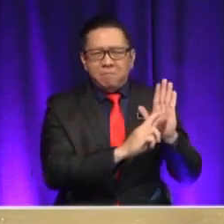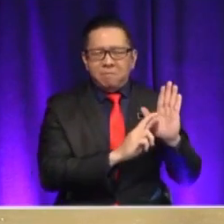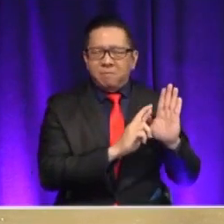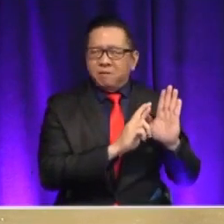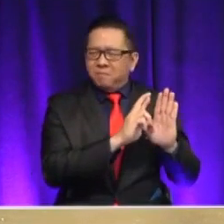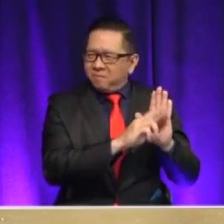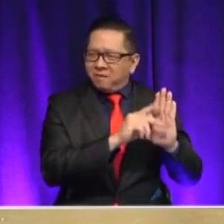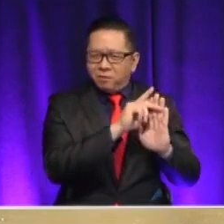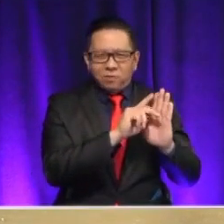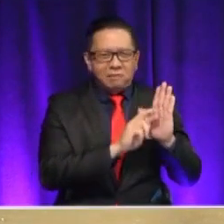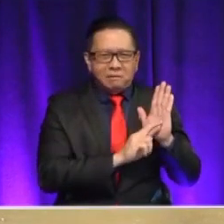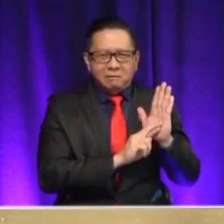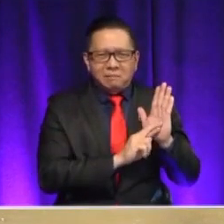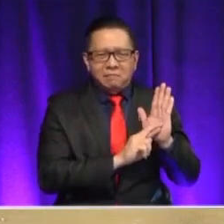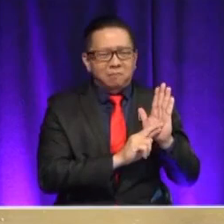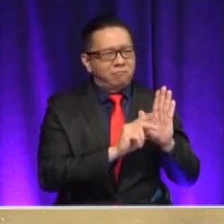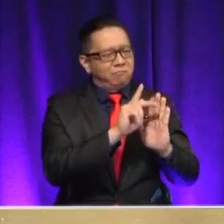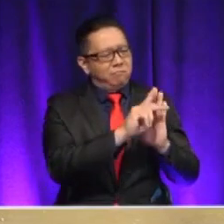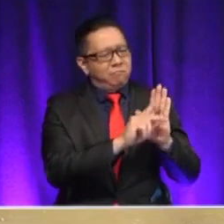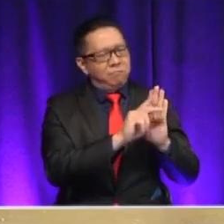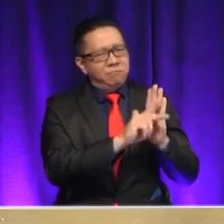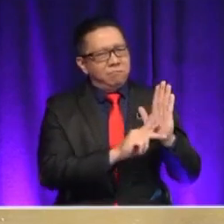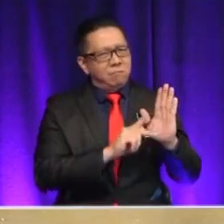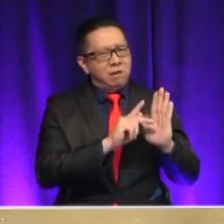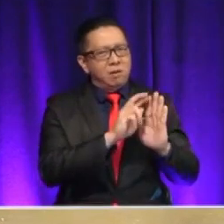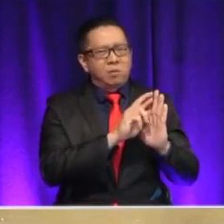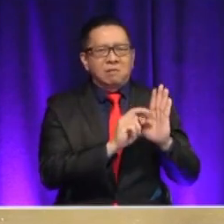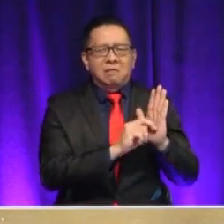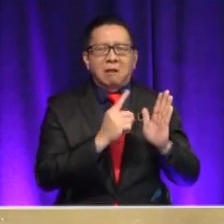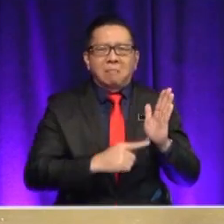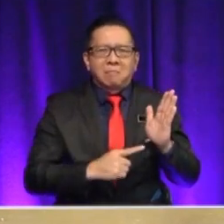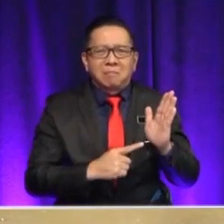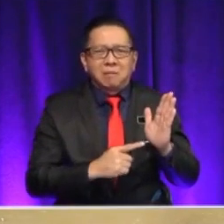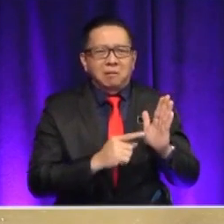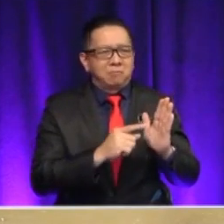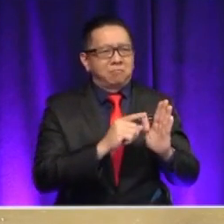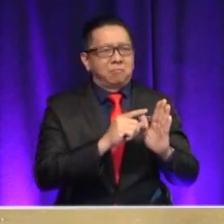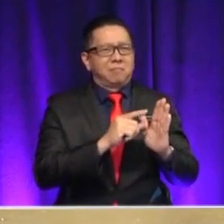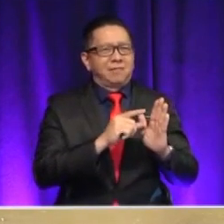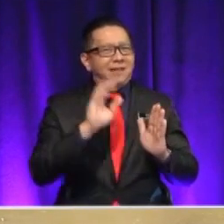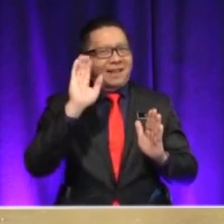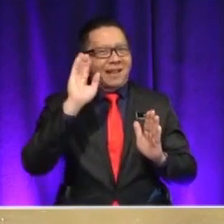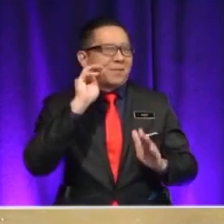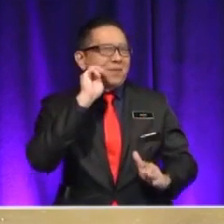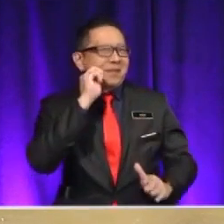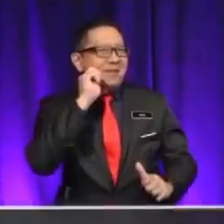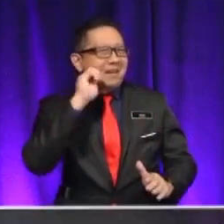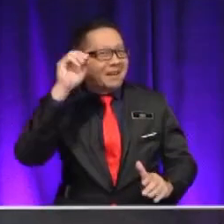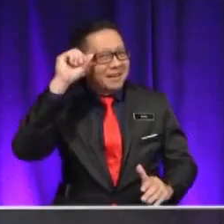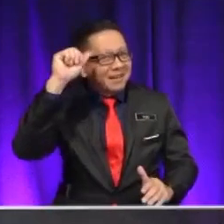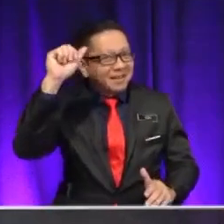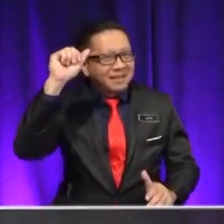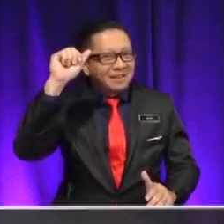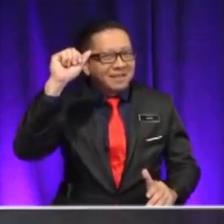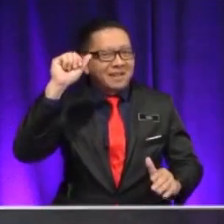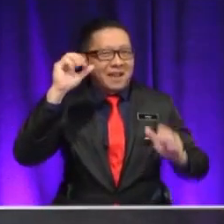Peranan rukun negara? Peranan rukun negara? Rukun negara ada peranan ke? Apa peranan? Assalamualaikum.